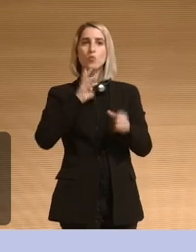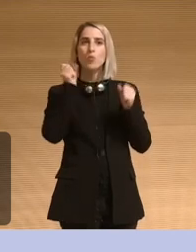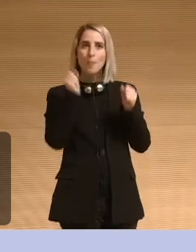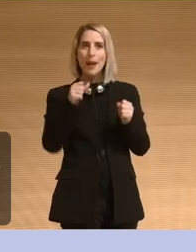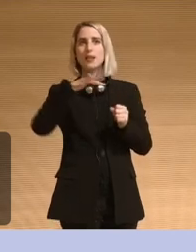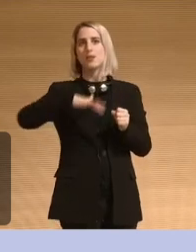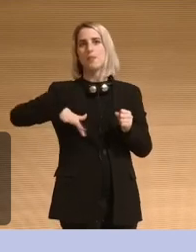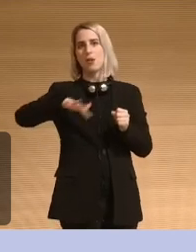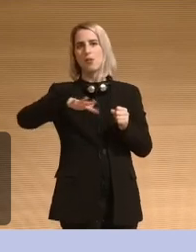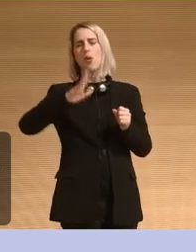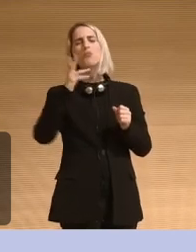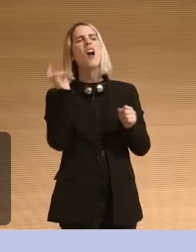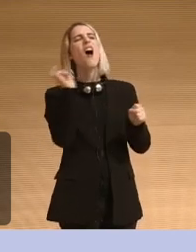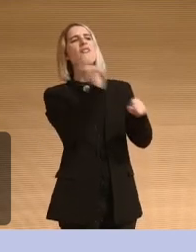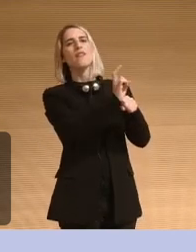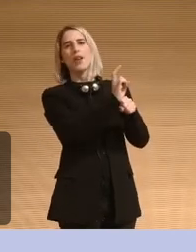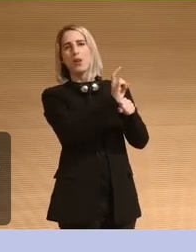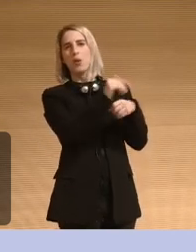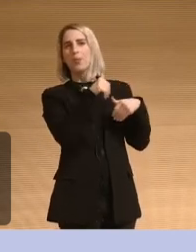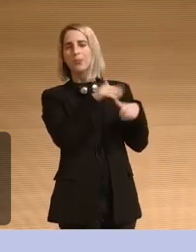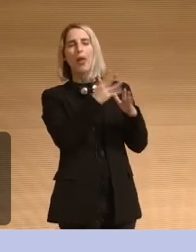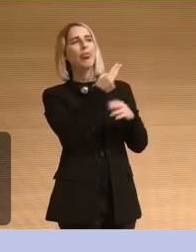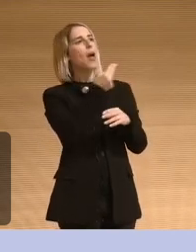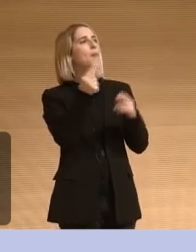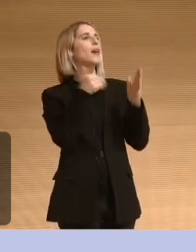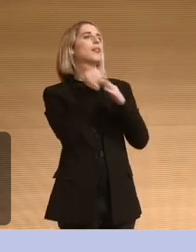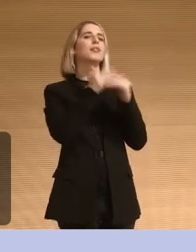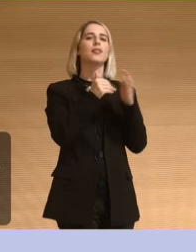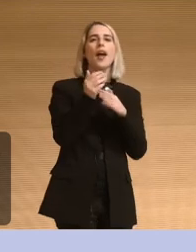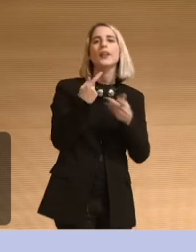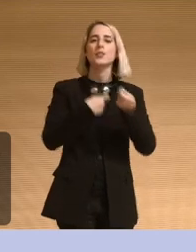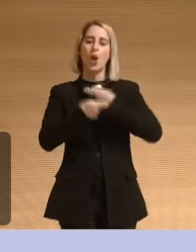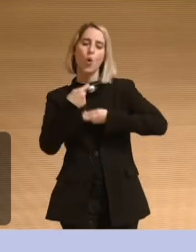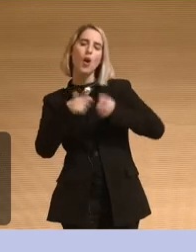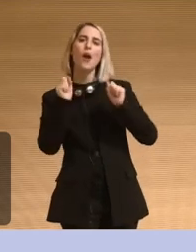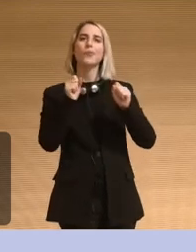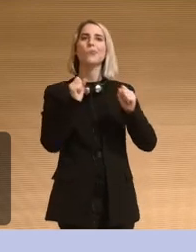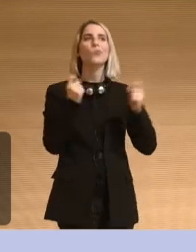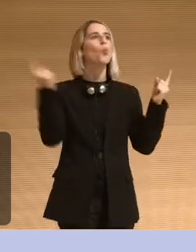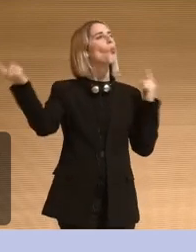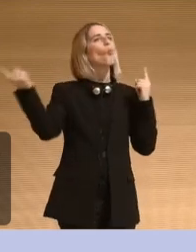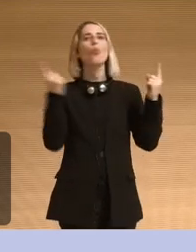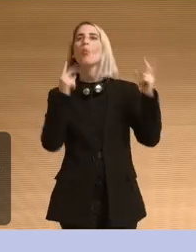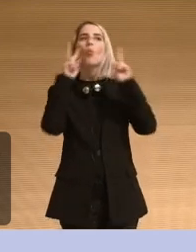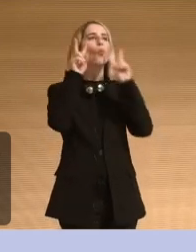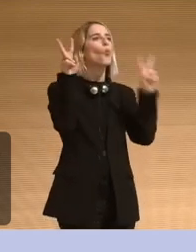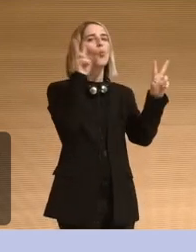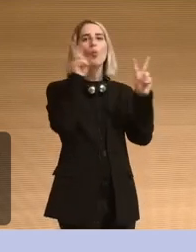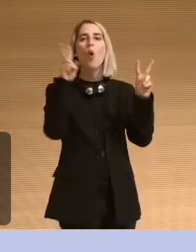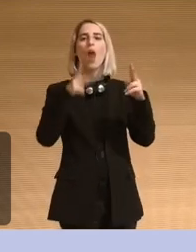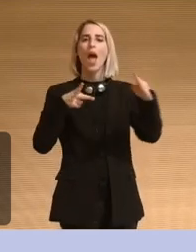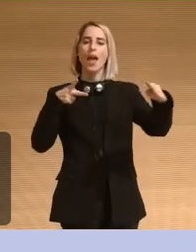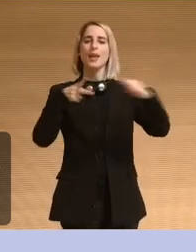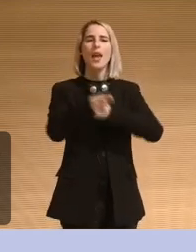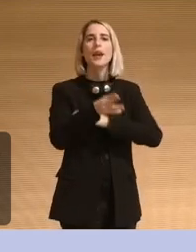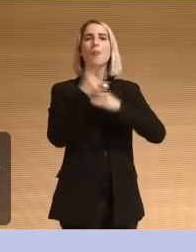αφήνω το γνωστό συνάφι της τέχνης και την αγορά κλπ. Κλπ, οι οποίοι επισκέπτονται και πηγαίνουν σε όλα τα εγκαίνια και